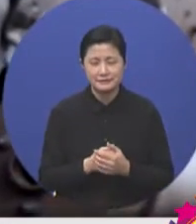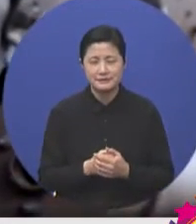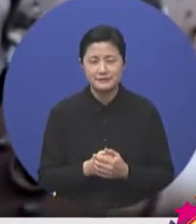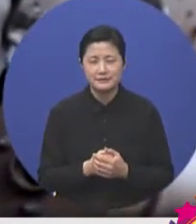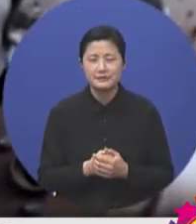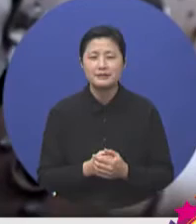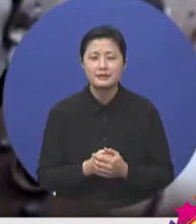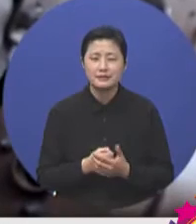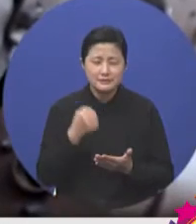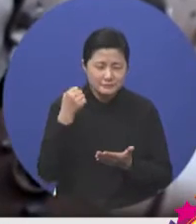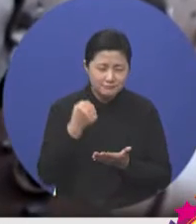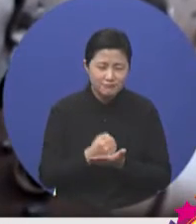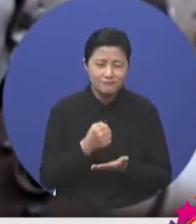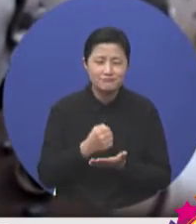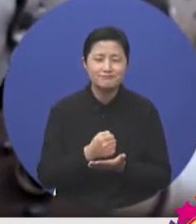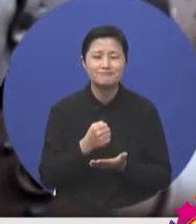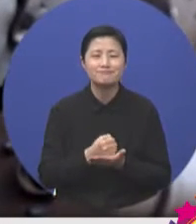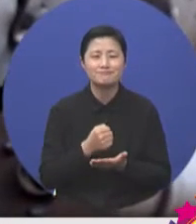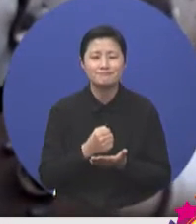늑두리나